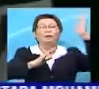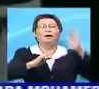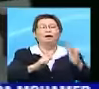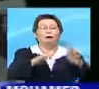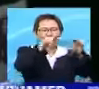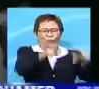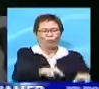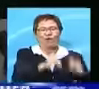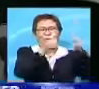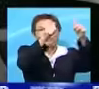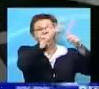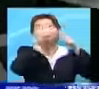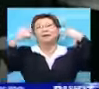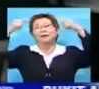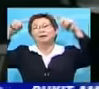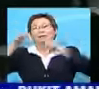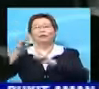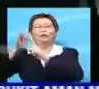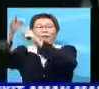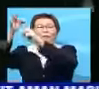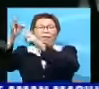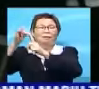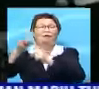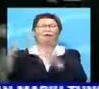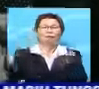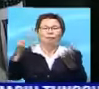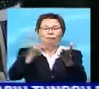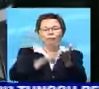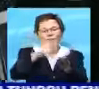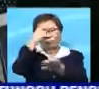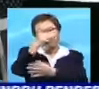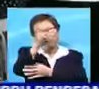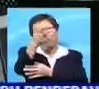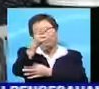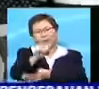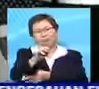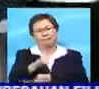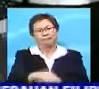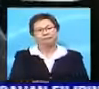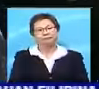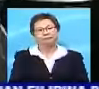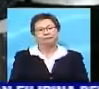didahulukan, pencapaian diutamakan. Syamira Sufri untuk RTM.